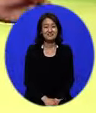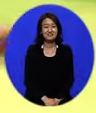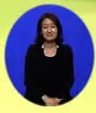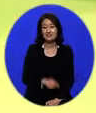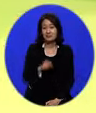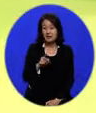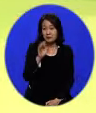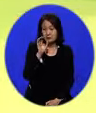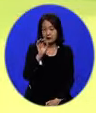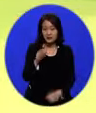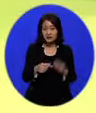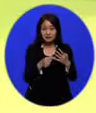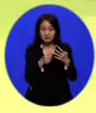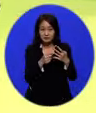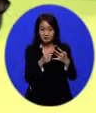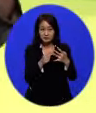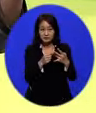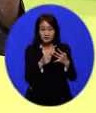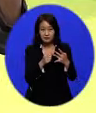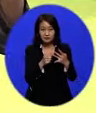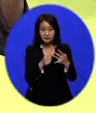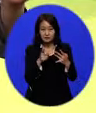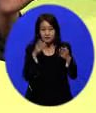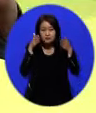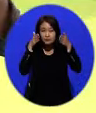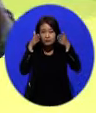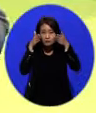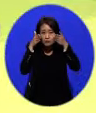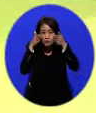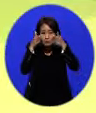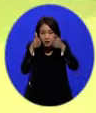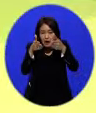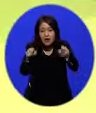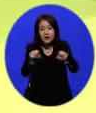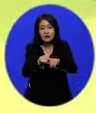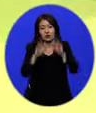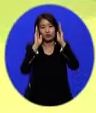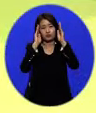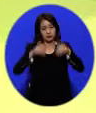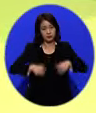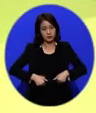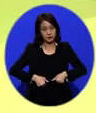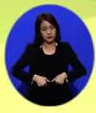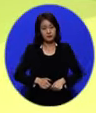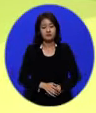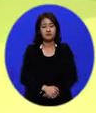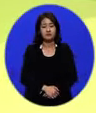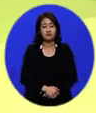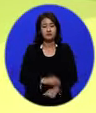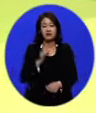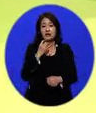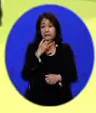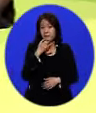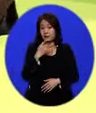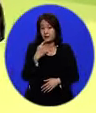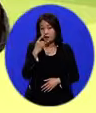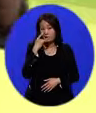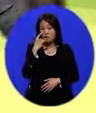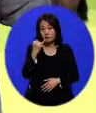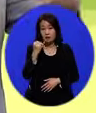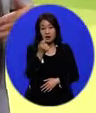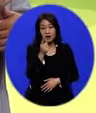이 친구는요, 얘가 집중하고 있는 것을 엄마가 같이 공부하셔야 돼요. 그래서